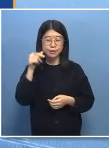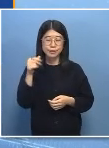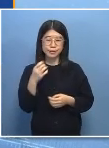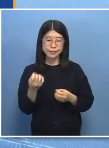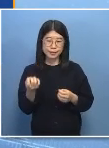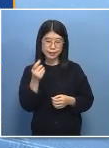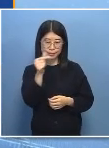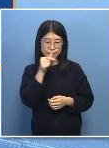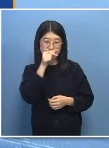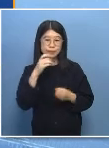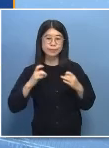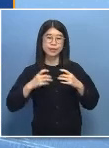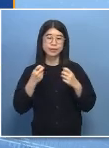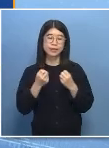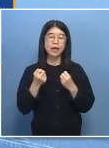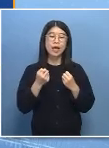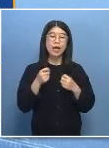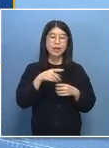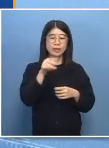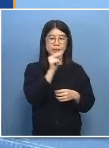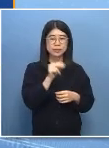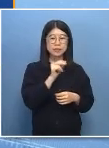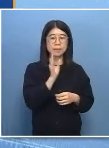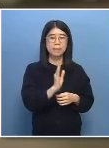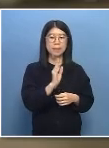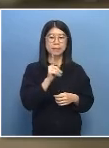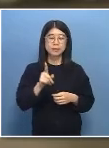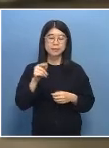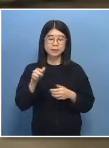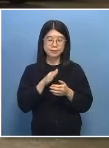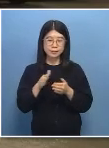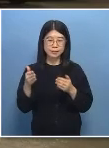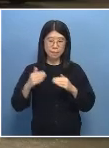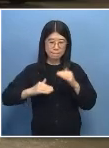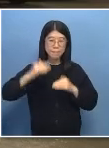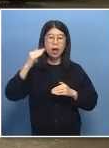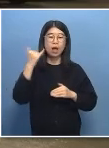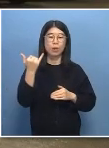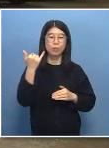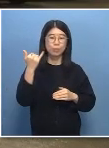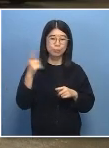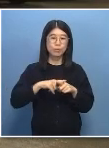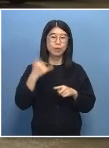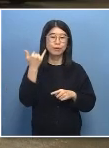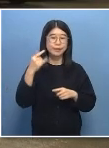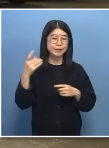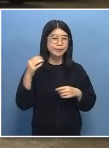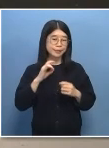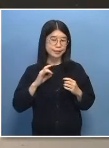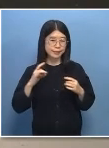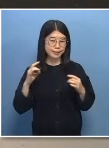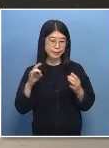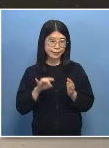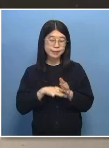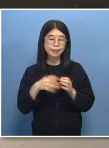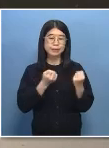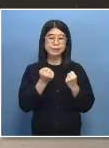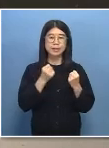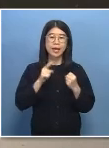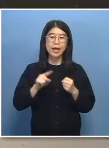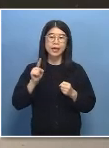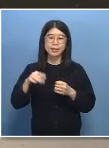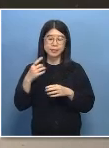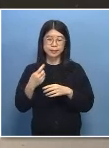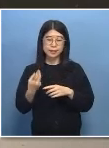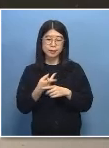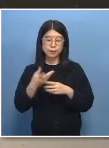均7500蚊，差距達到6倍。局方話，電動車嘅電池重量同埋體積越嚟越輕巧，